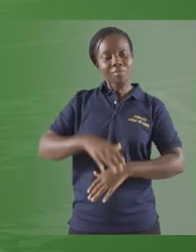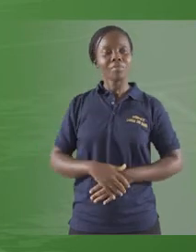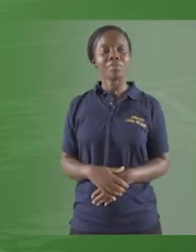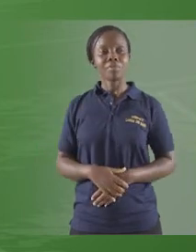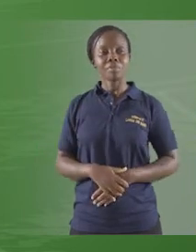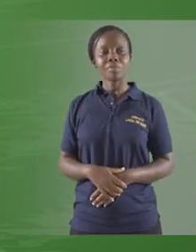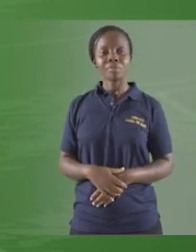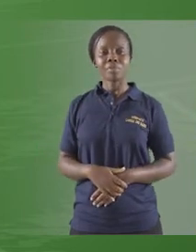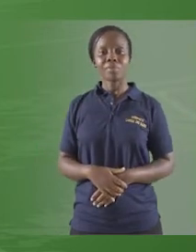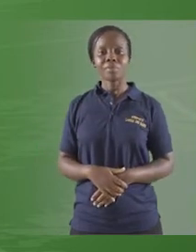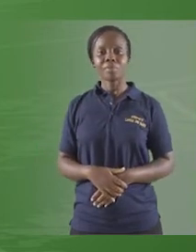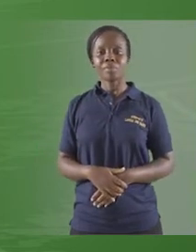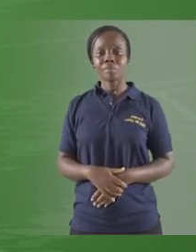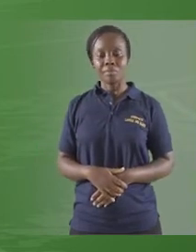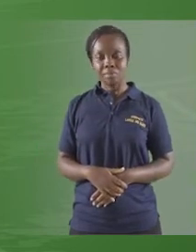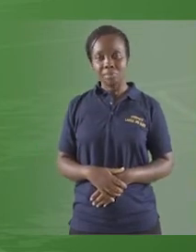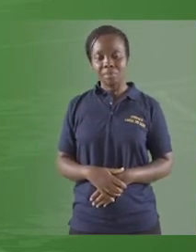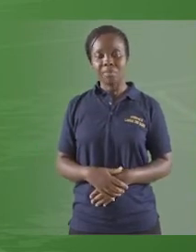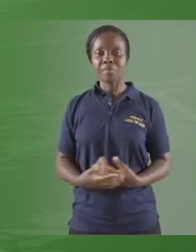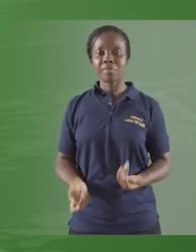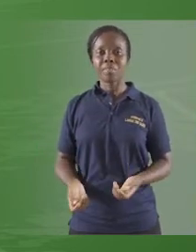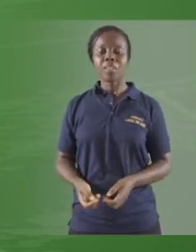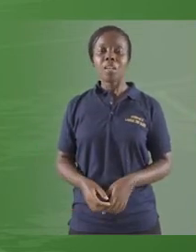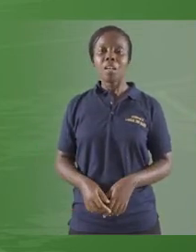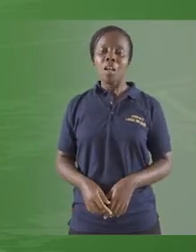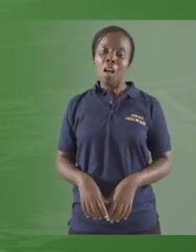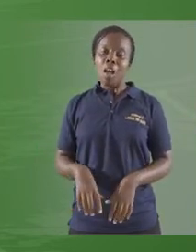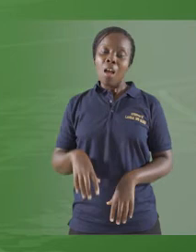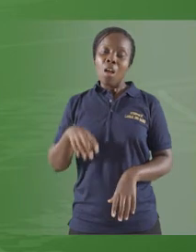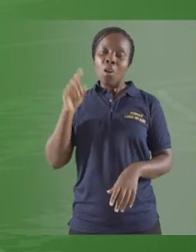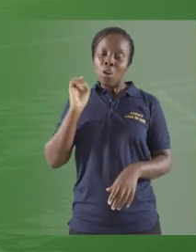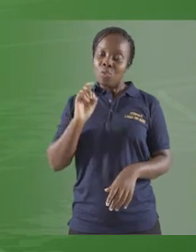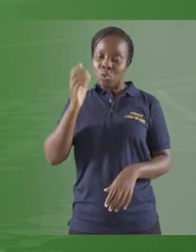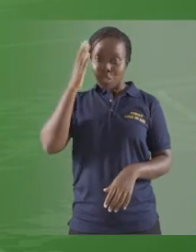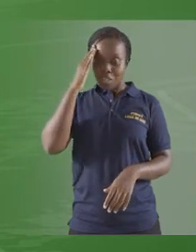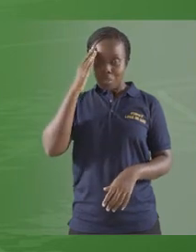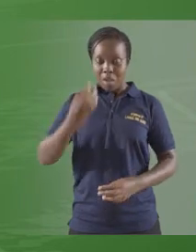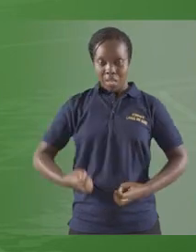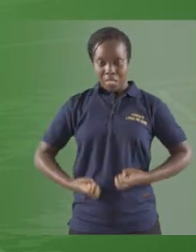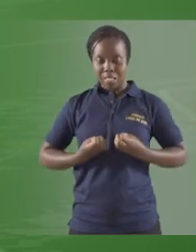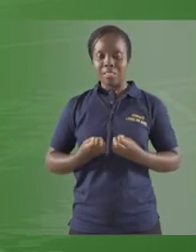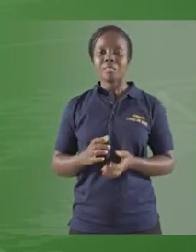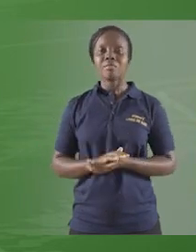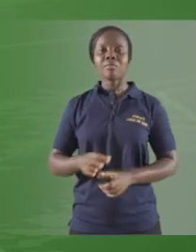Constat, il existe des caractères héréditaires chez l'homme.